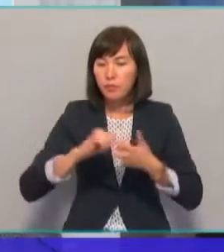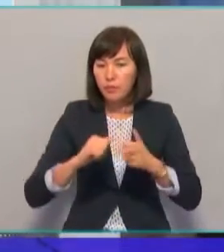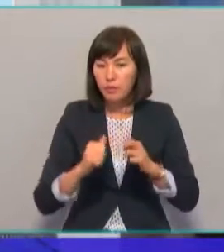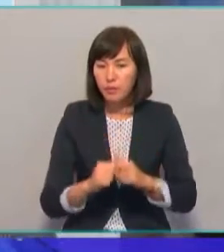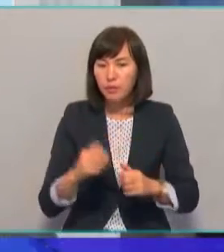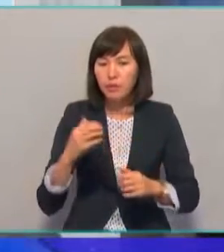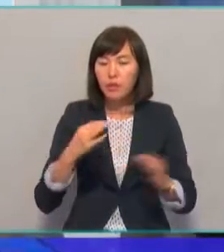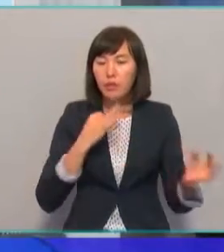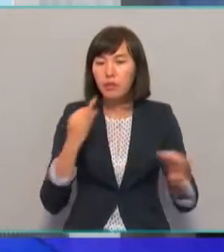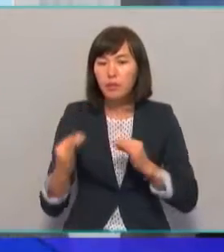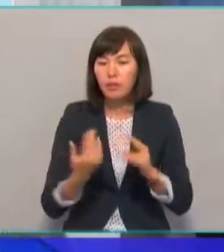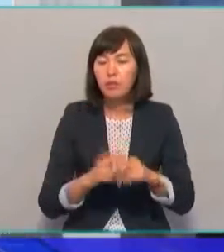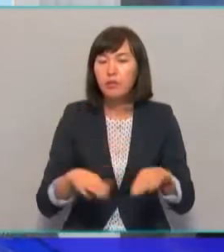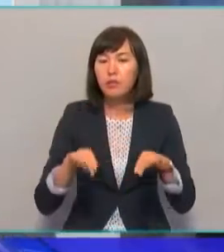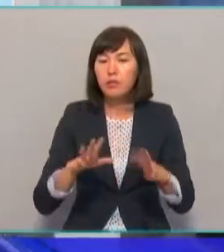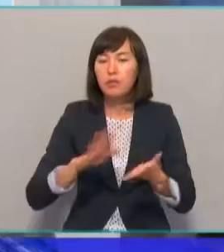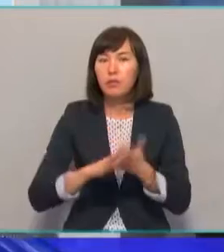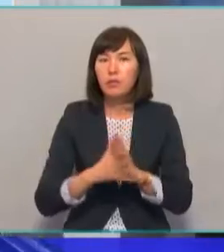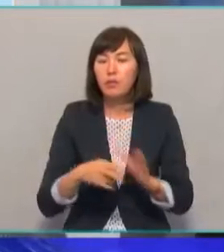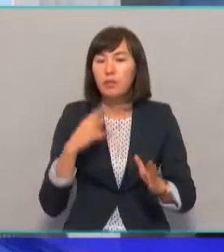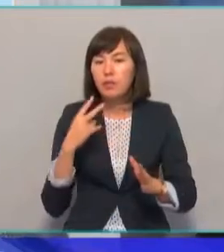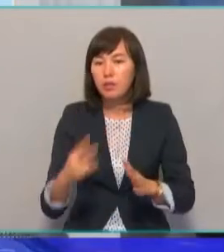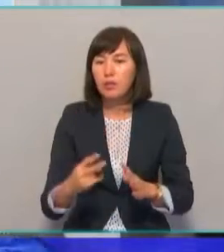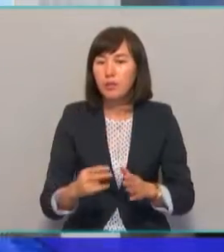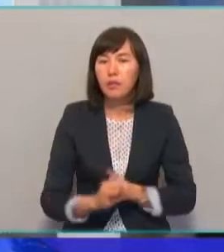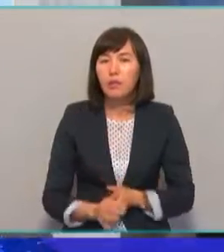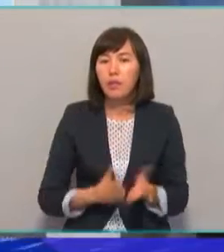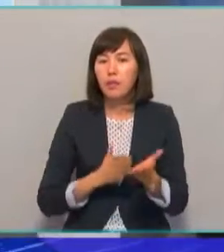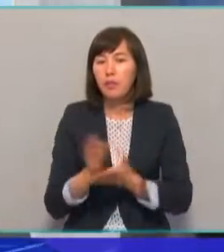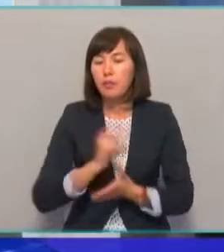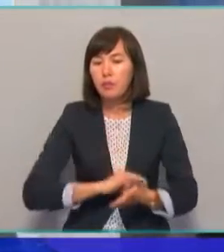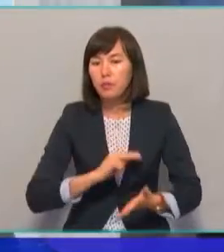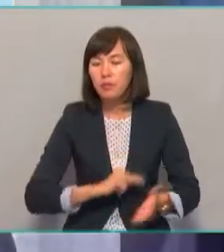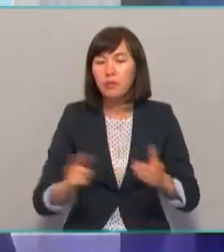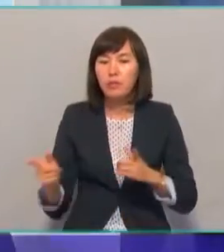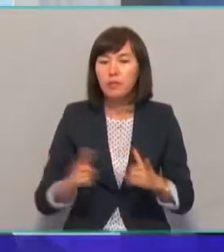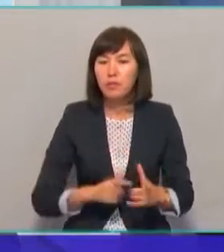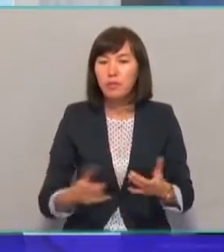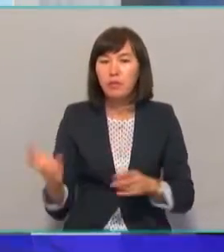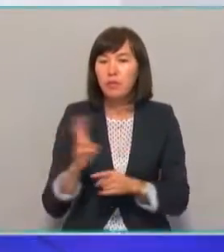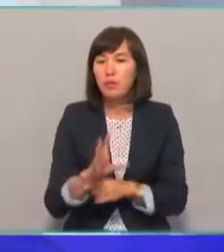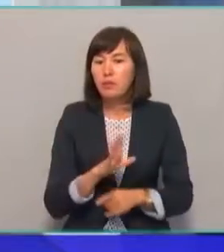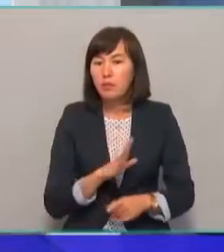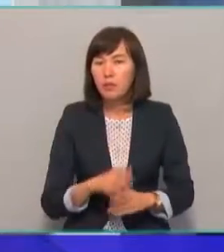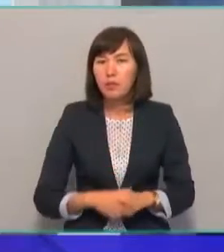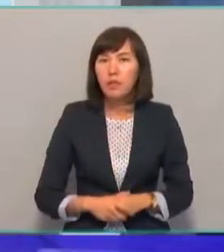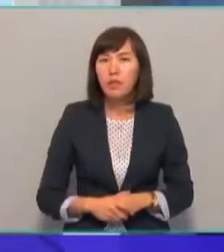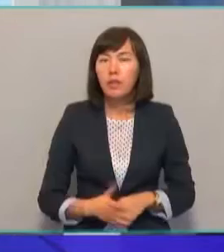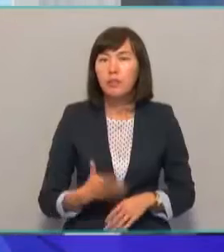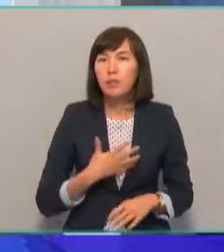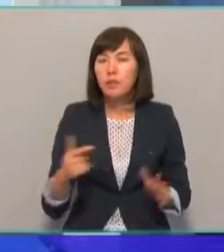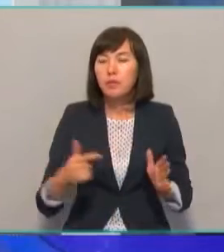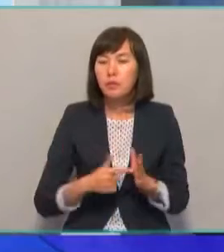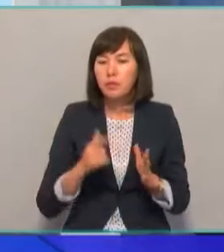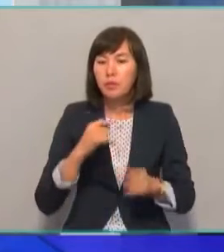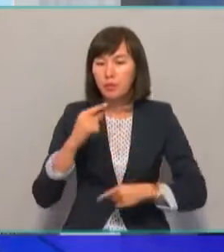проблемаларды ортаға салып, соның шешілу жолдарын қарастырып, шешілуге бағытталған жұмыстар жасау үшін жиналып отырмыз. Ең басты біздің